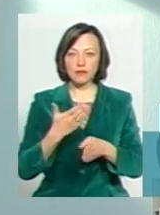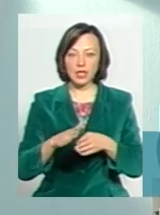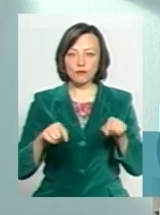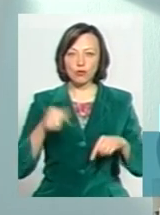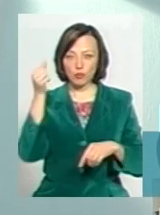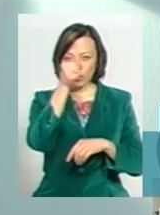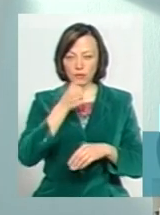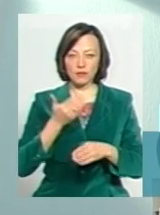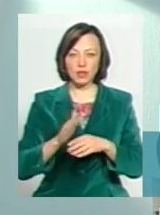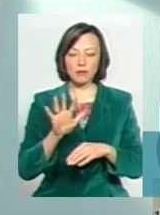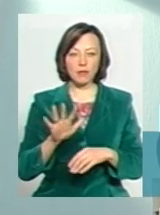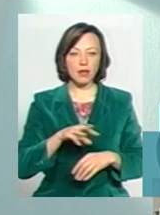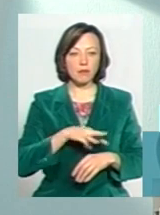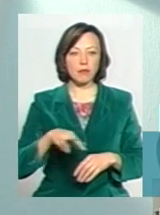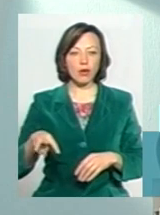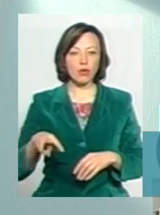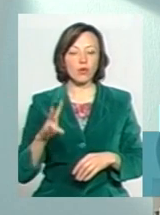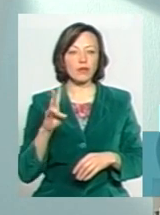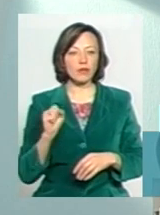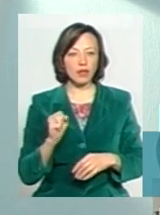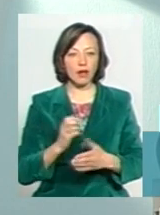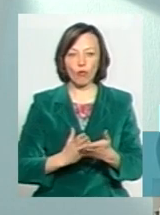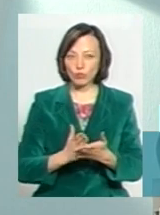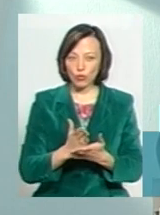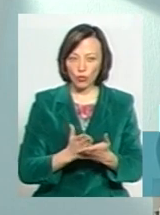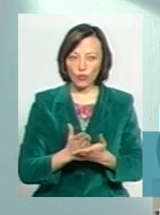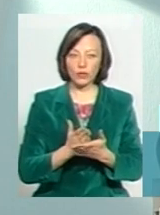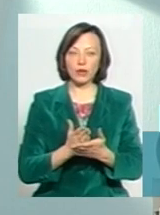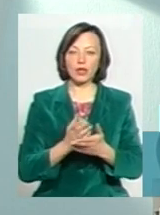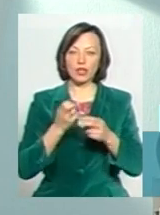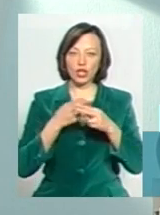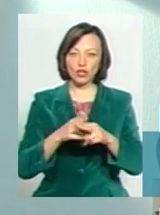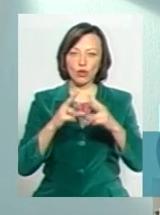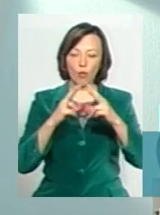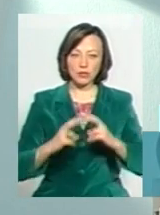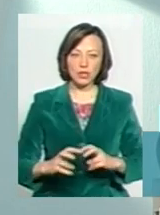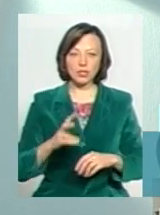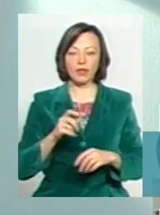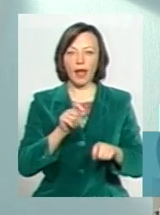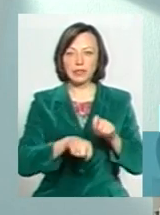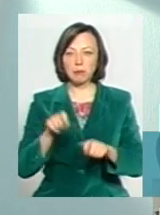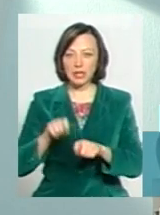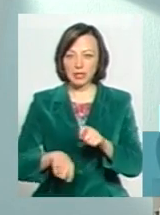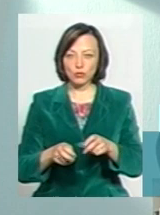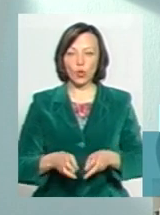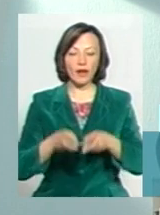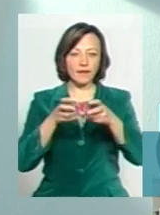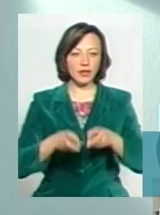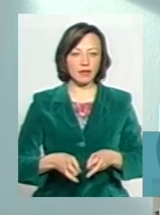році виділено 5 мільйонів на і обслуговування, на технічне обстеження, на експертизу ліфтів.